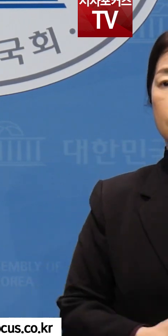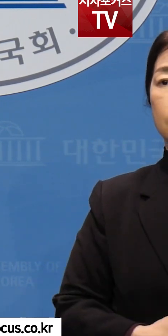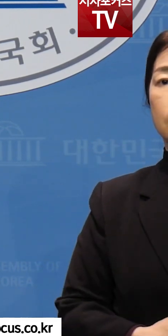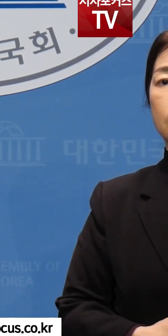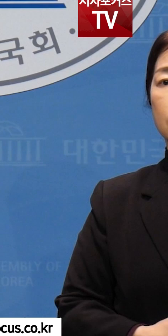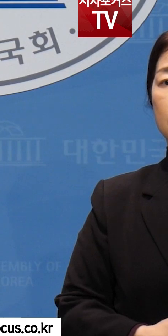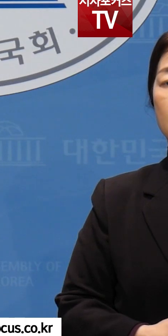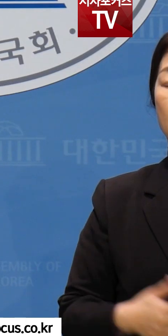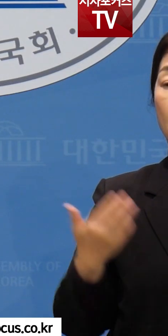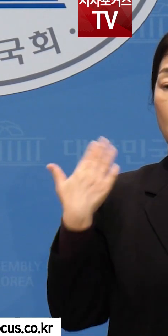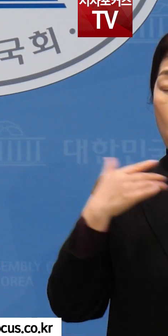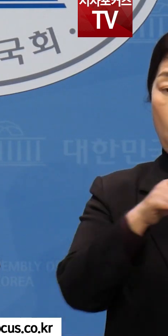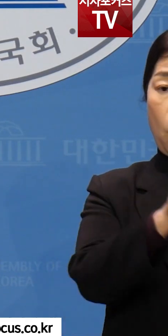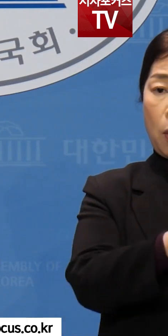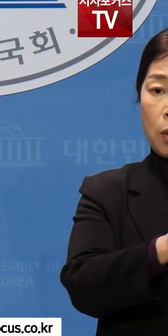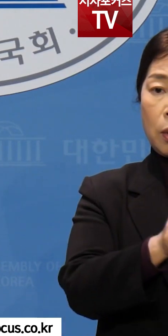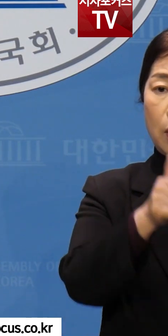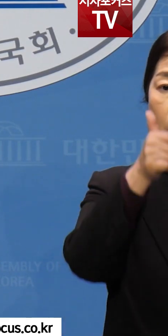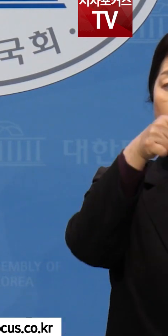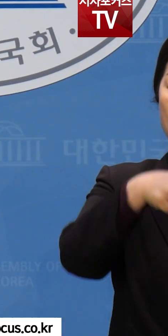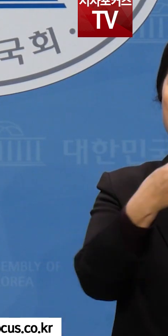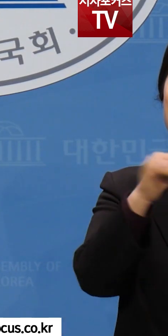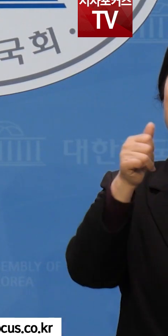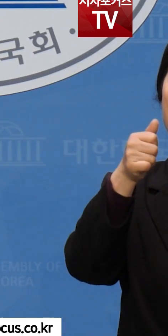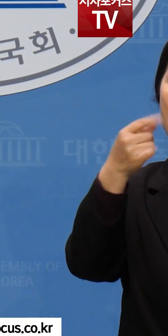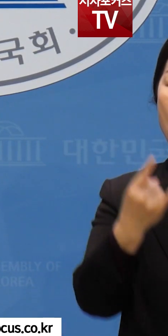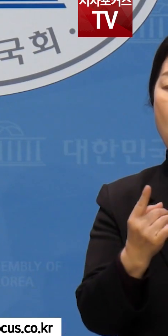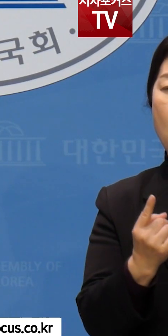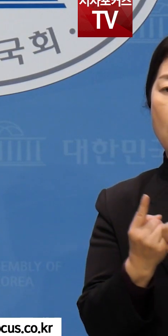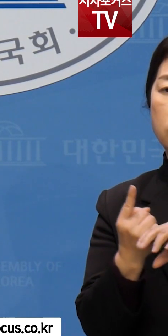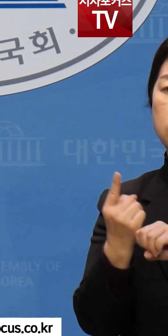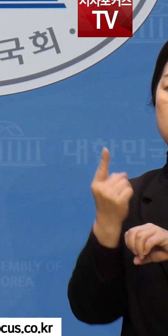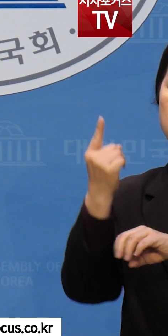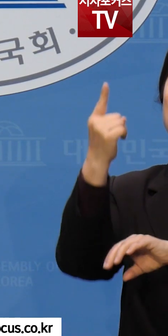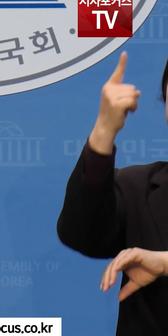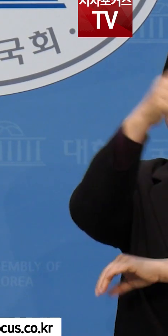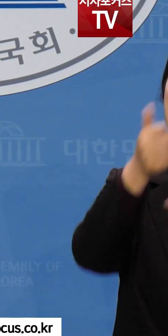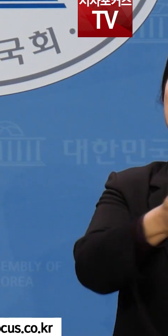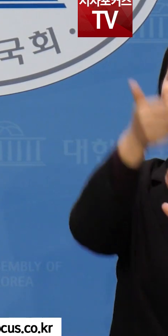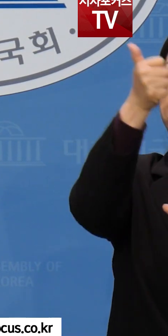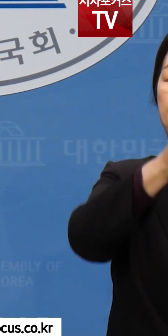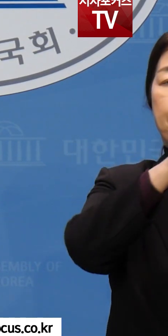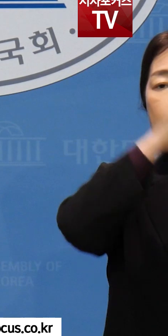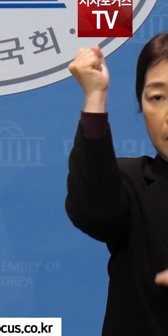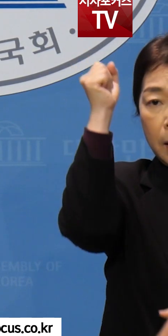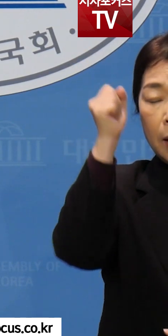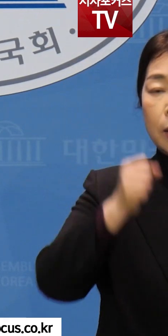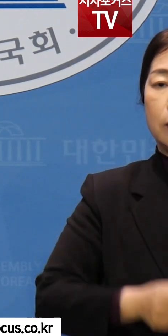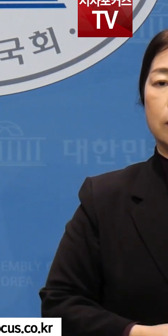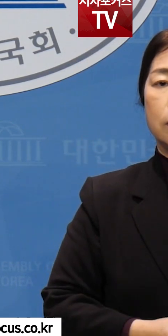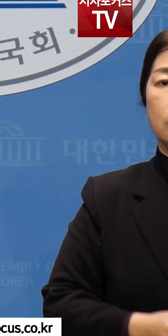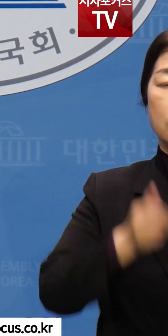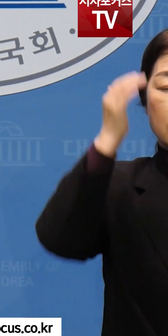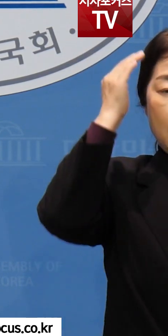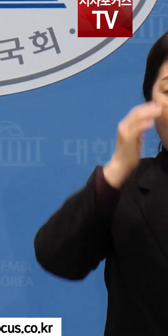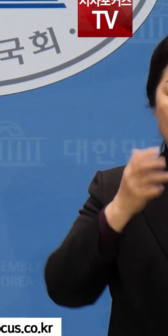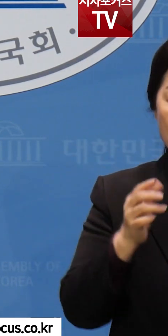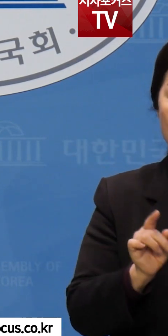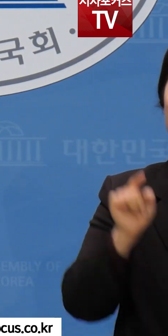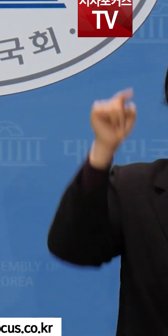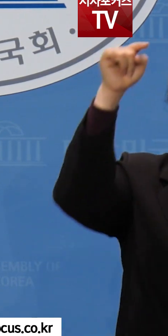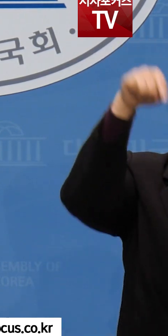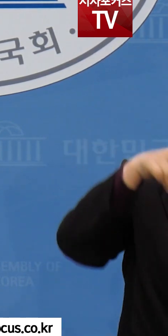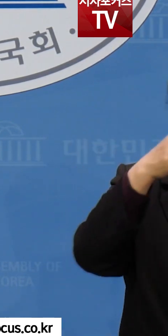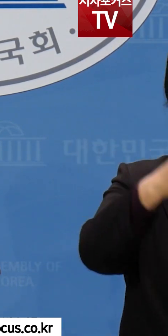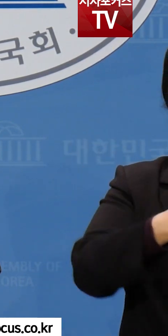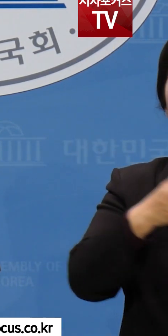대한민국은 지난 5월 누리호 발사에 성공하면서 한국 우주산업도